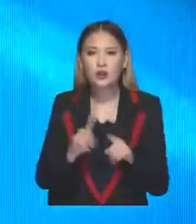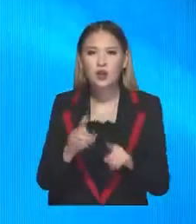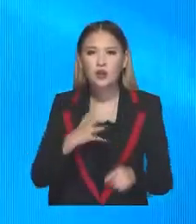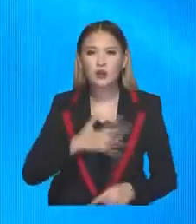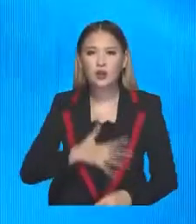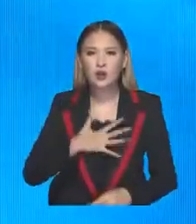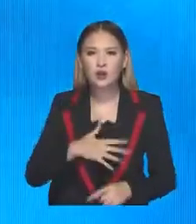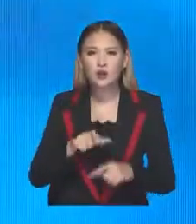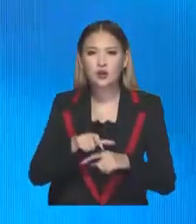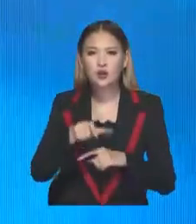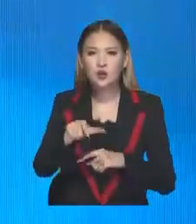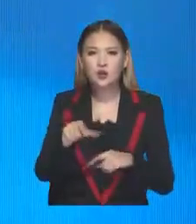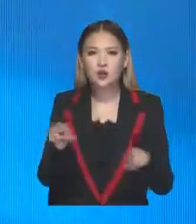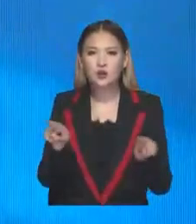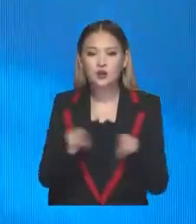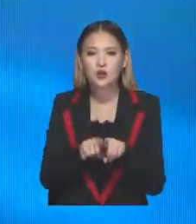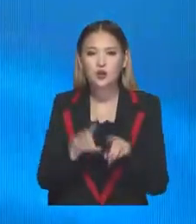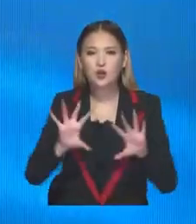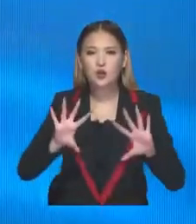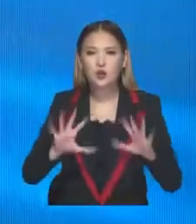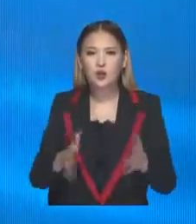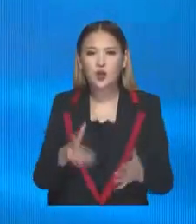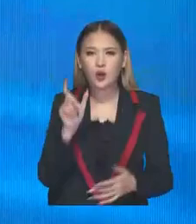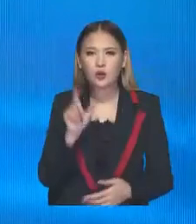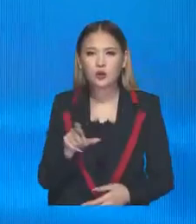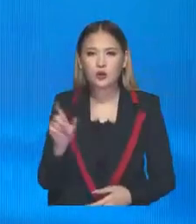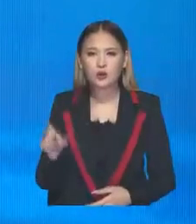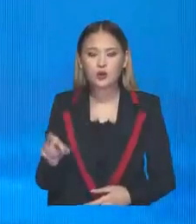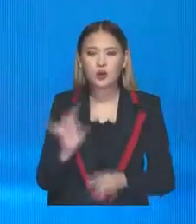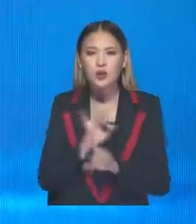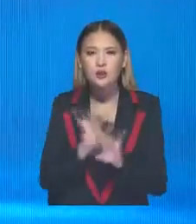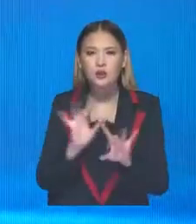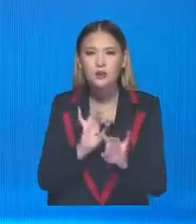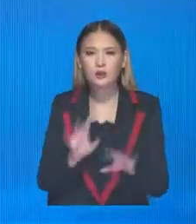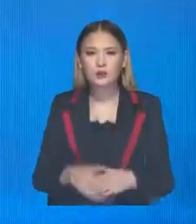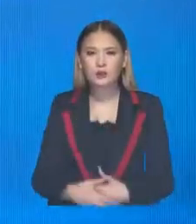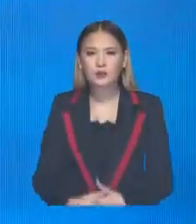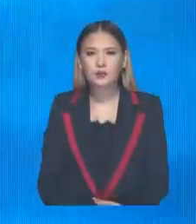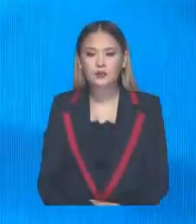сапасыз жолдан да әбден шаршаған. Жұлдыз Тілеухан тарқатып айтады.